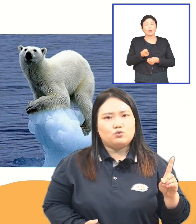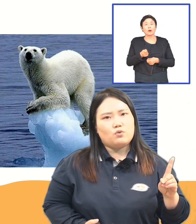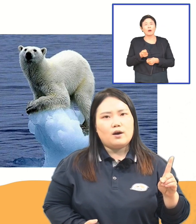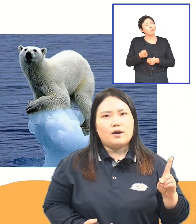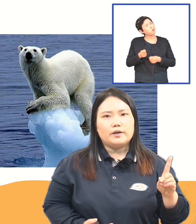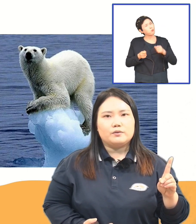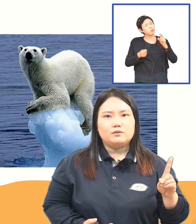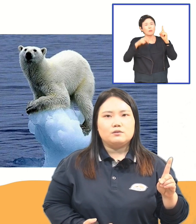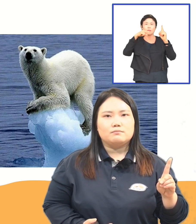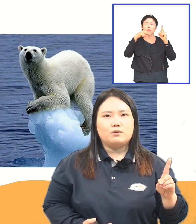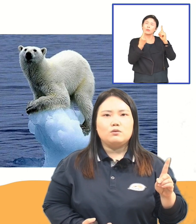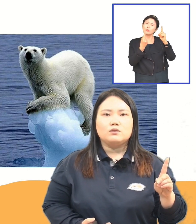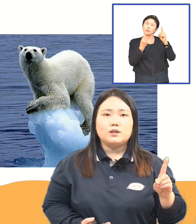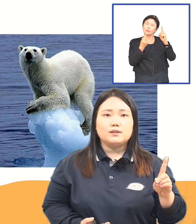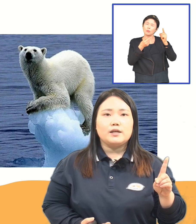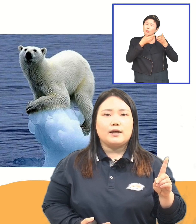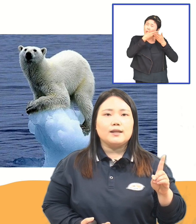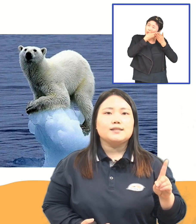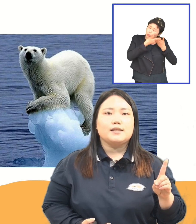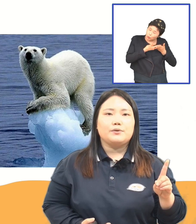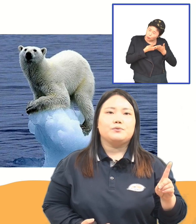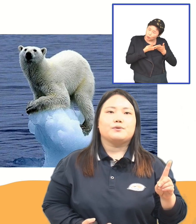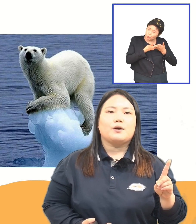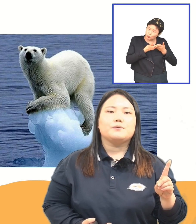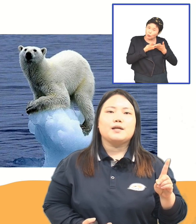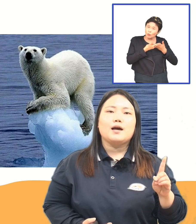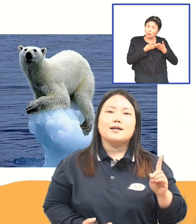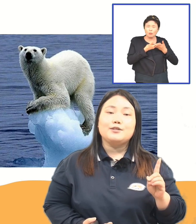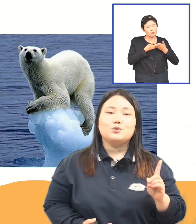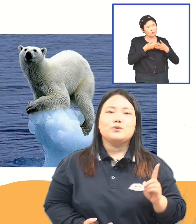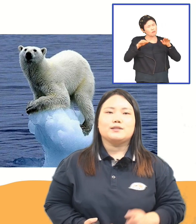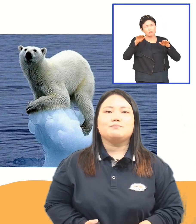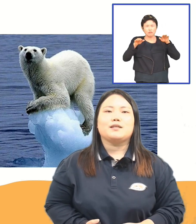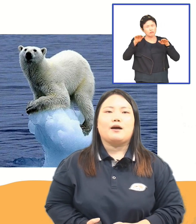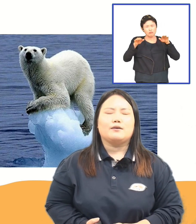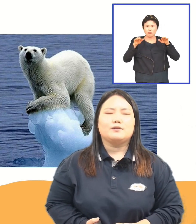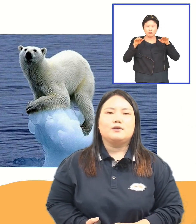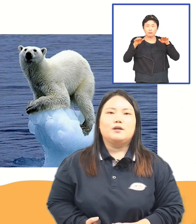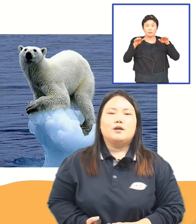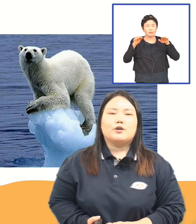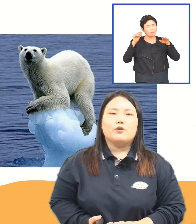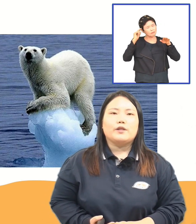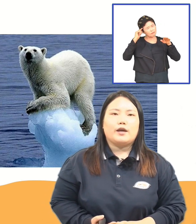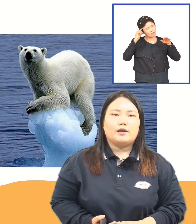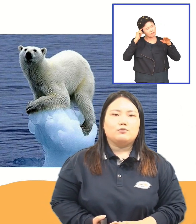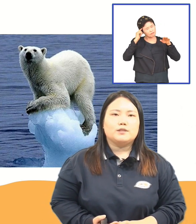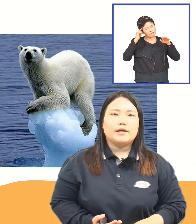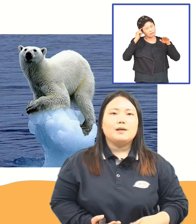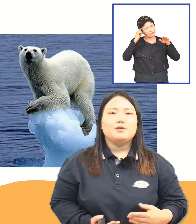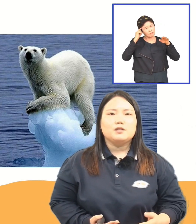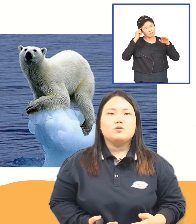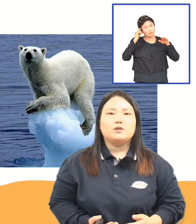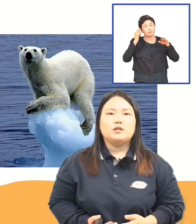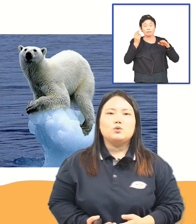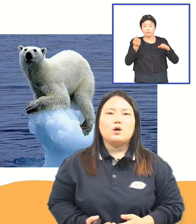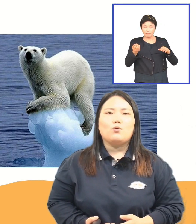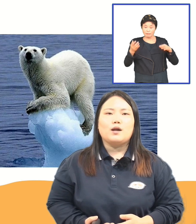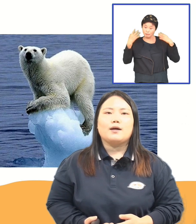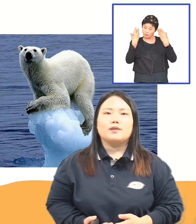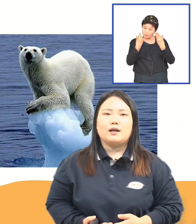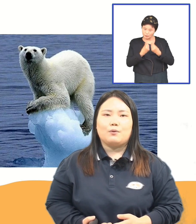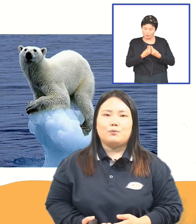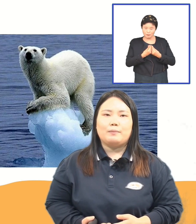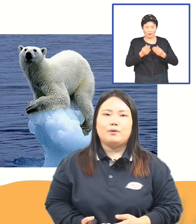그렇게 중요한가요? 별로 크게 차이 안 나잖아요 라고 생각을 할 수도 있습니다. 그런데 우리 사람의 체온이